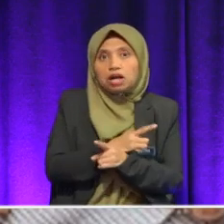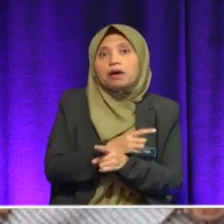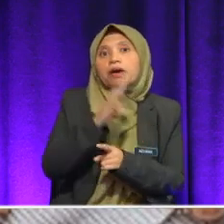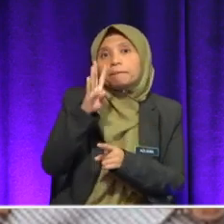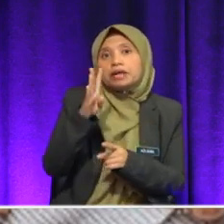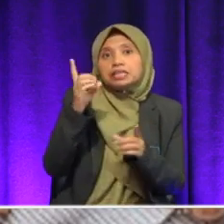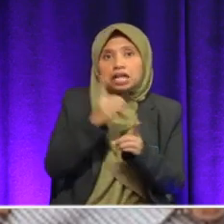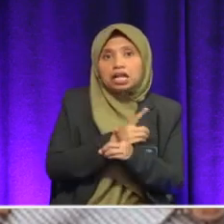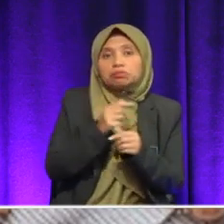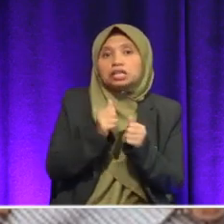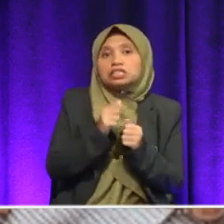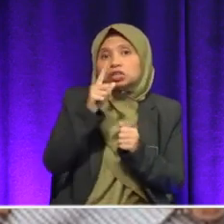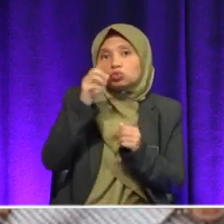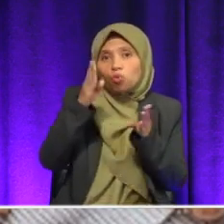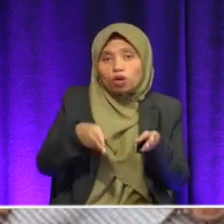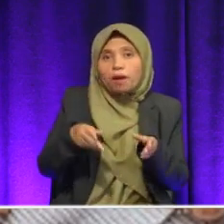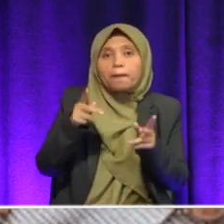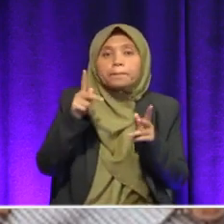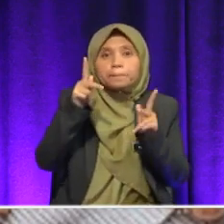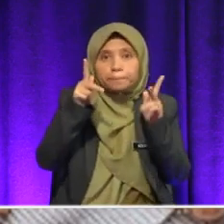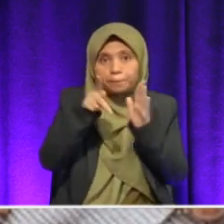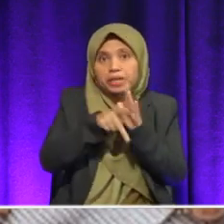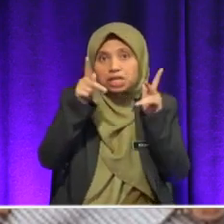seorang pekerja jadi 26